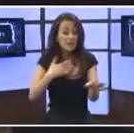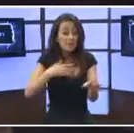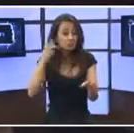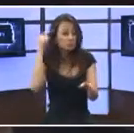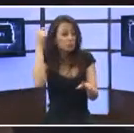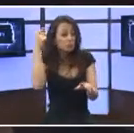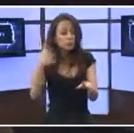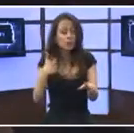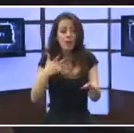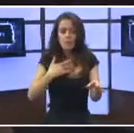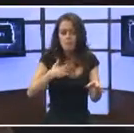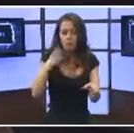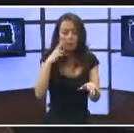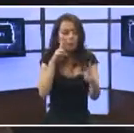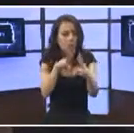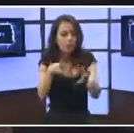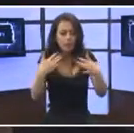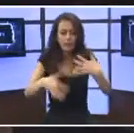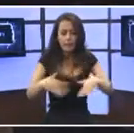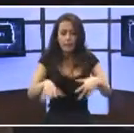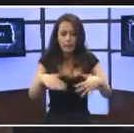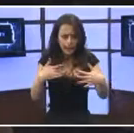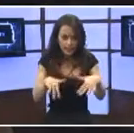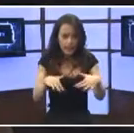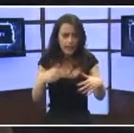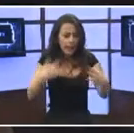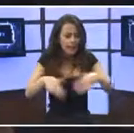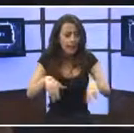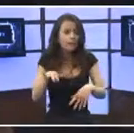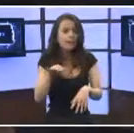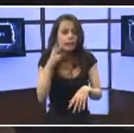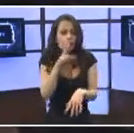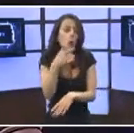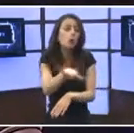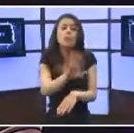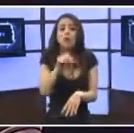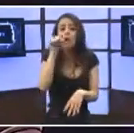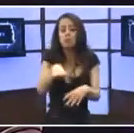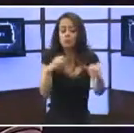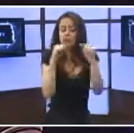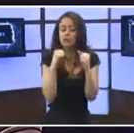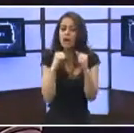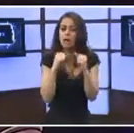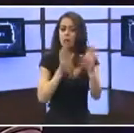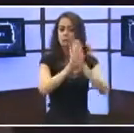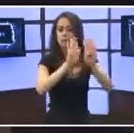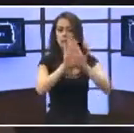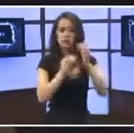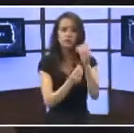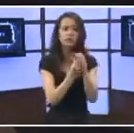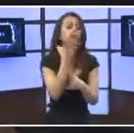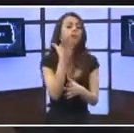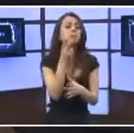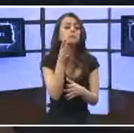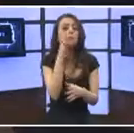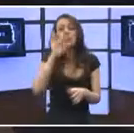engelli, engelliyi görmeyendir. Kesinlikle. Biz engelsiz bir yaşam Allah için farkındayız buradan diyoruz. Buradan sağlam kapıya çıkacağımızı hiç kimsenin garantisi